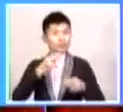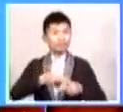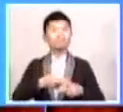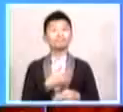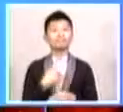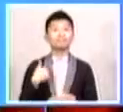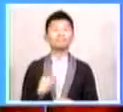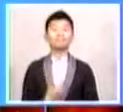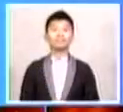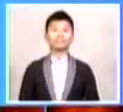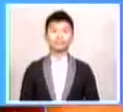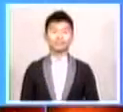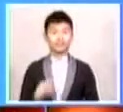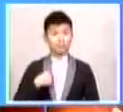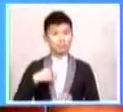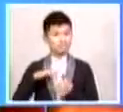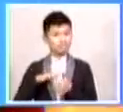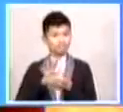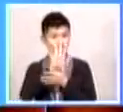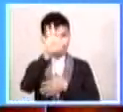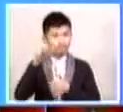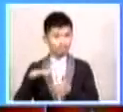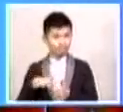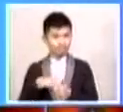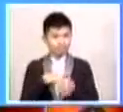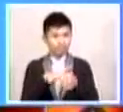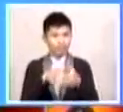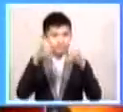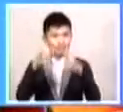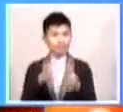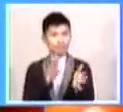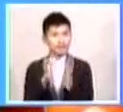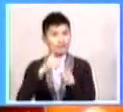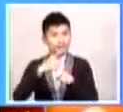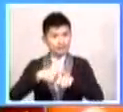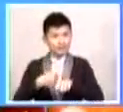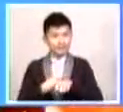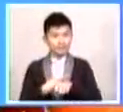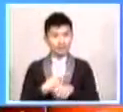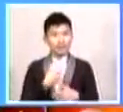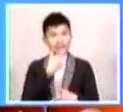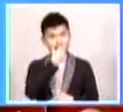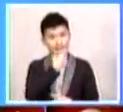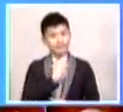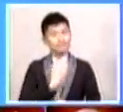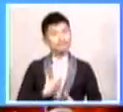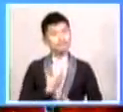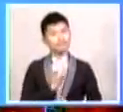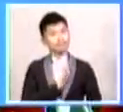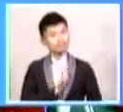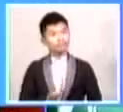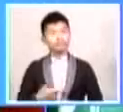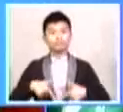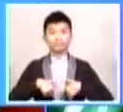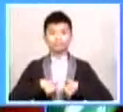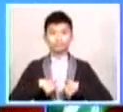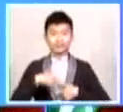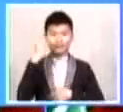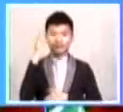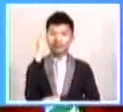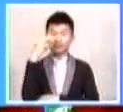心。我将领导台湾打造一个理性、充满慈悲心与热情的新